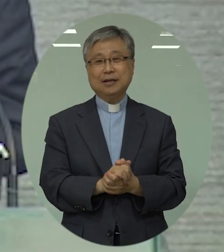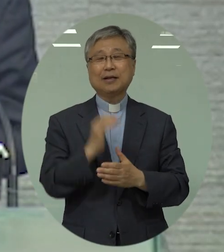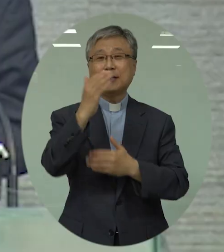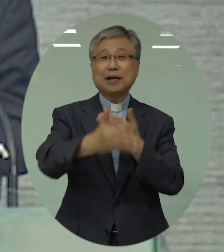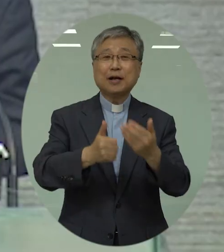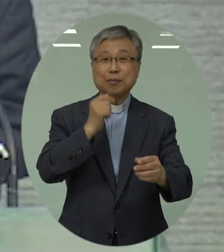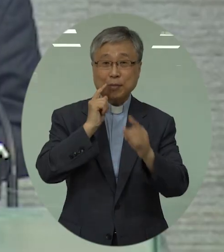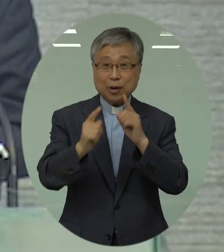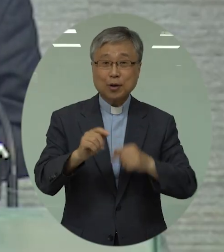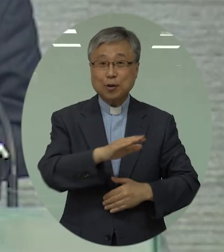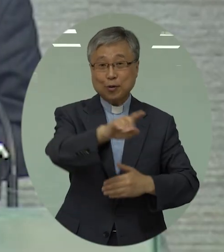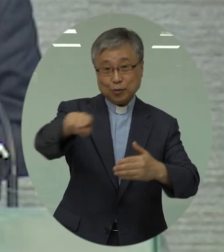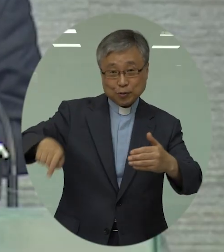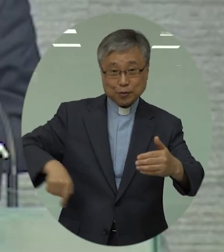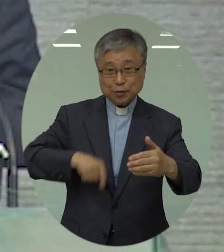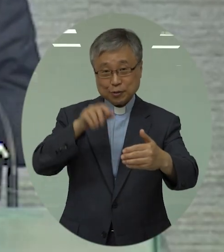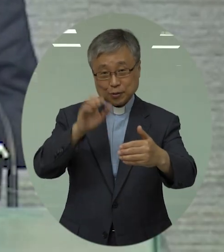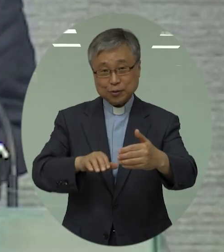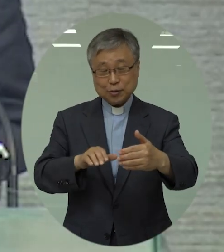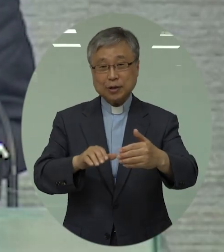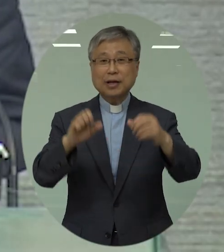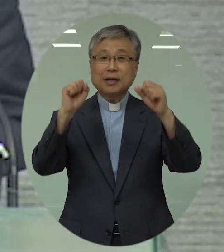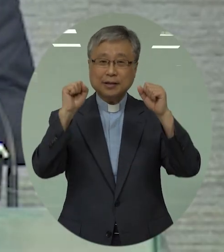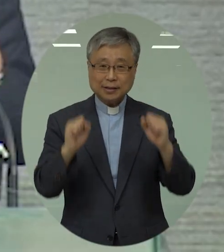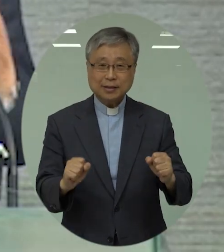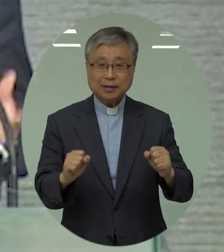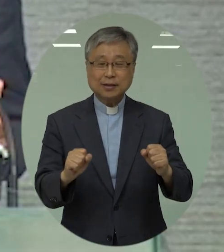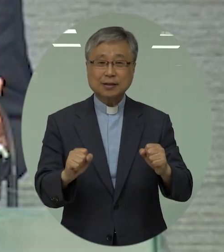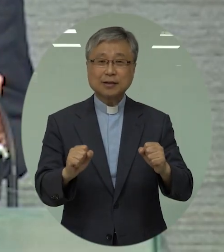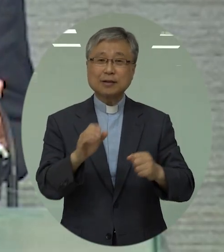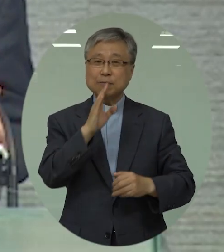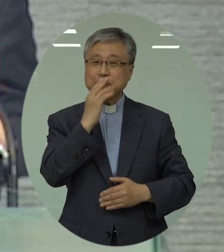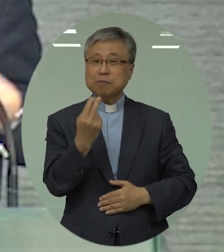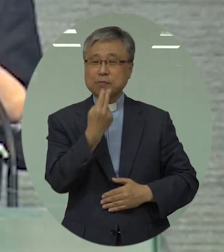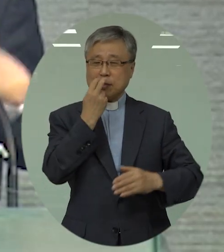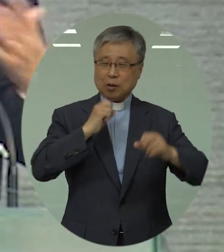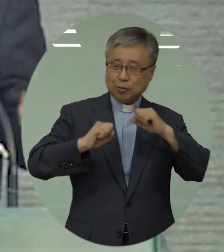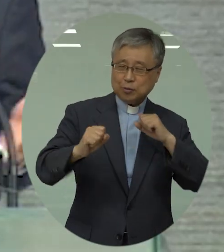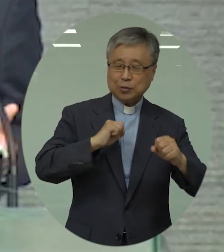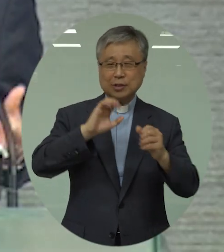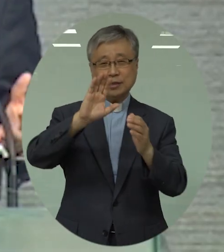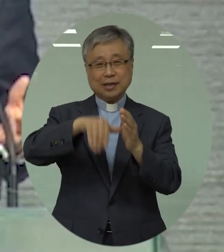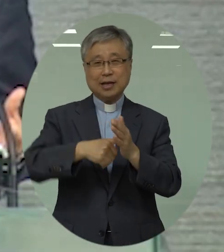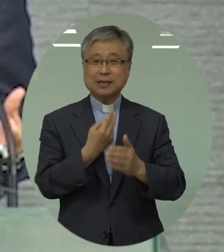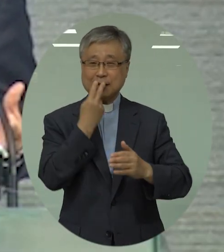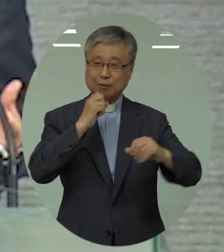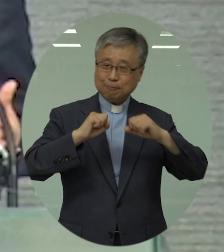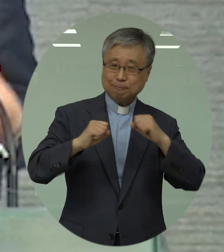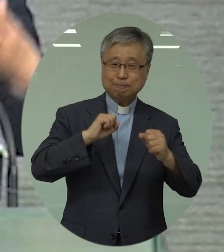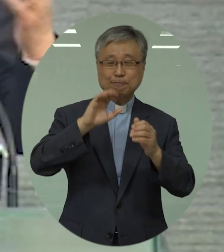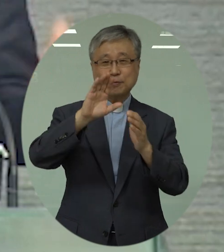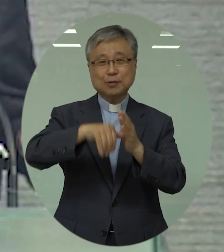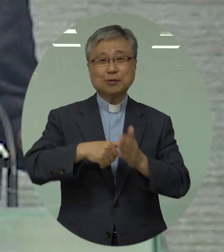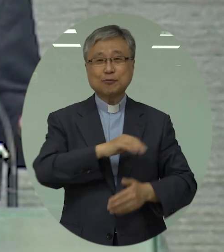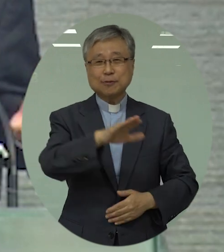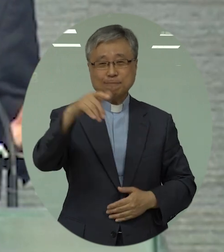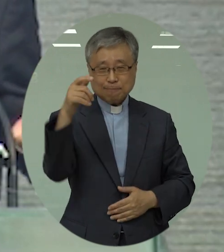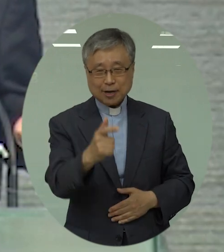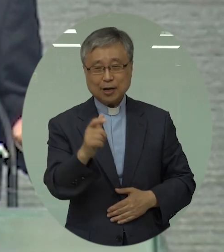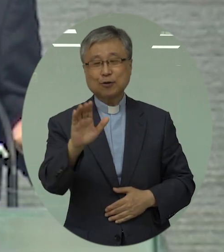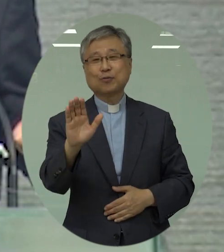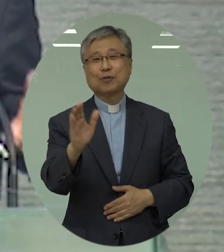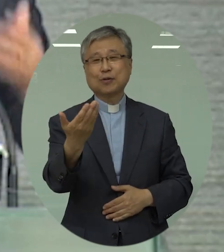하나님의 말씀이 우리 속에 거하여 살아 움직일 때, 그 말씀이 살아 움직일 때 우리는